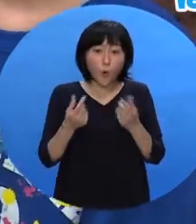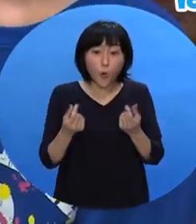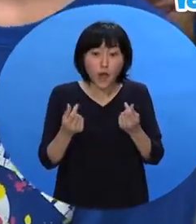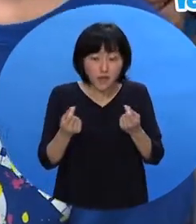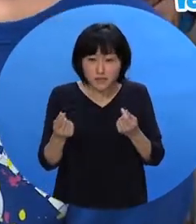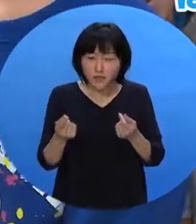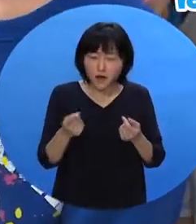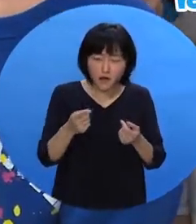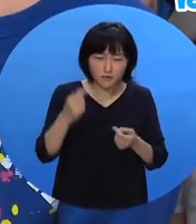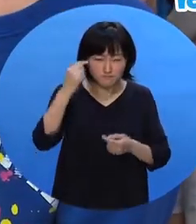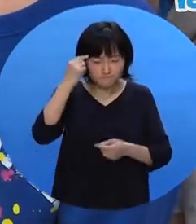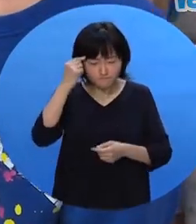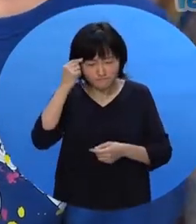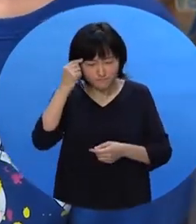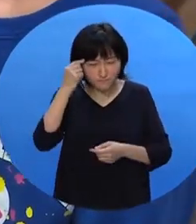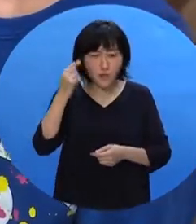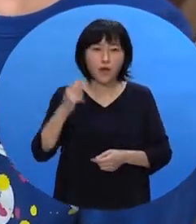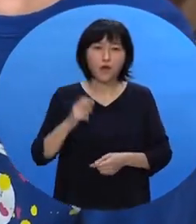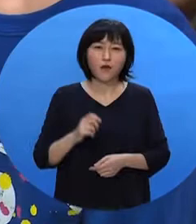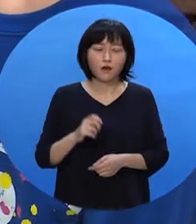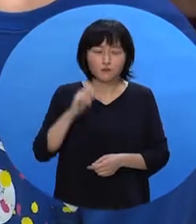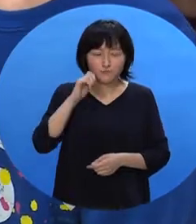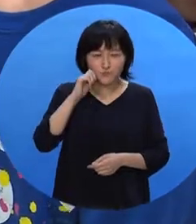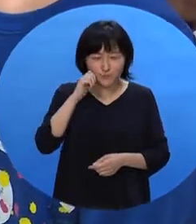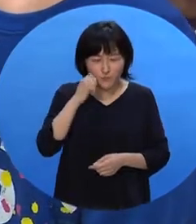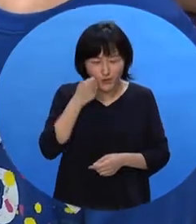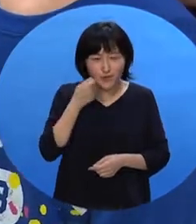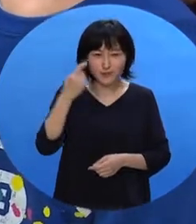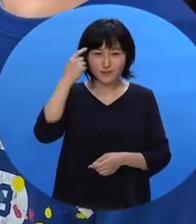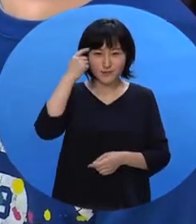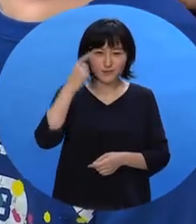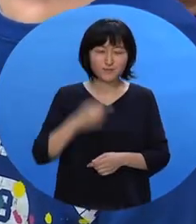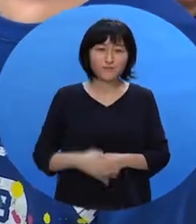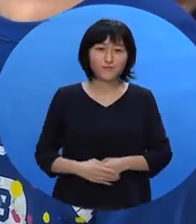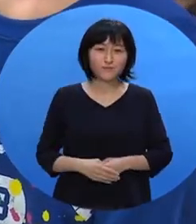同じ色になったりとかそういうところを考えなきゃいけないから普通の信号